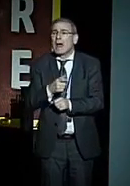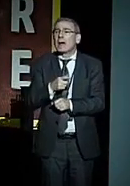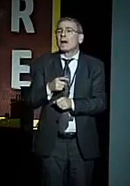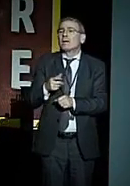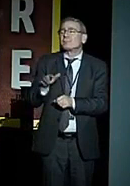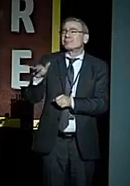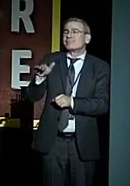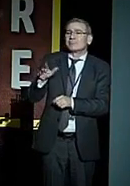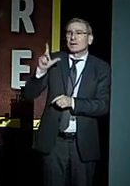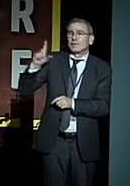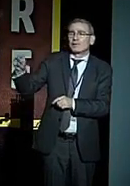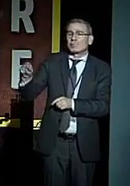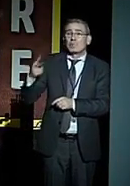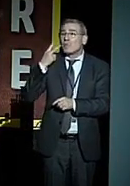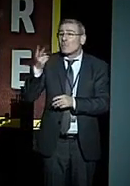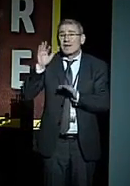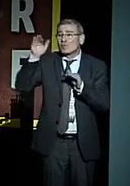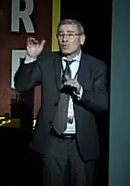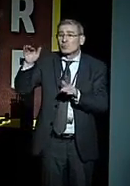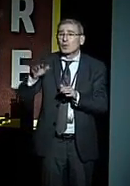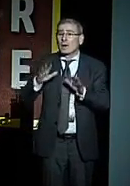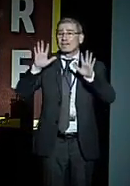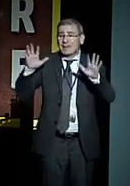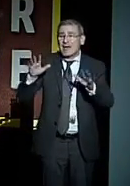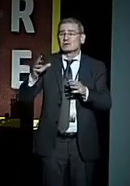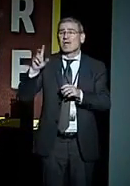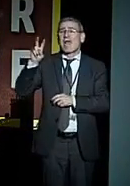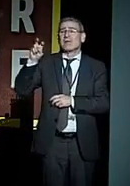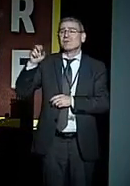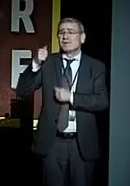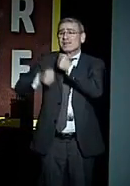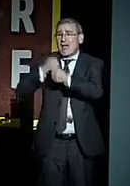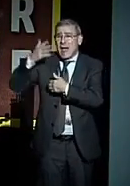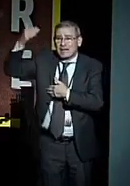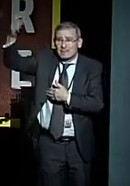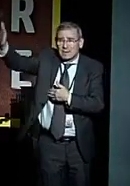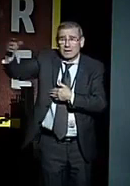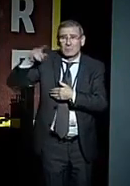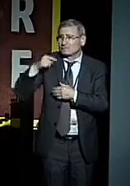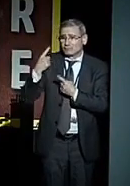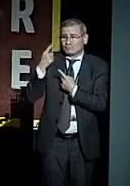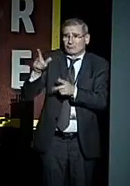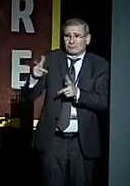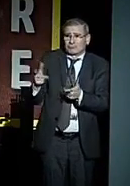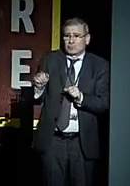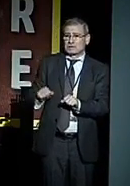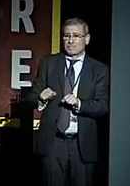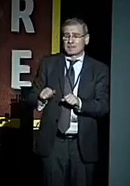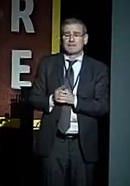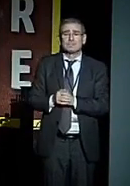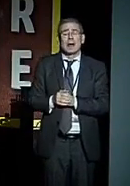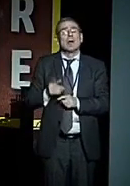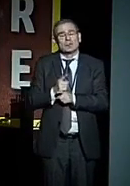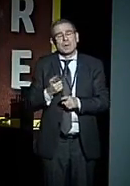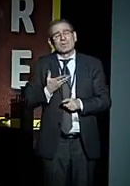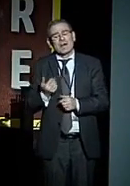una prospettiva da qui a 10-20 anni per i propri territori. E allora bisogna avere la forza e il